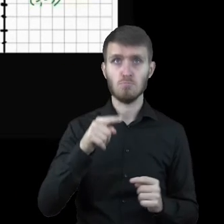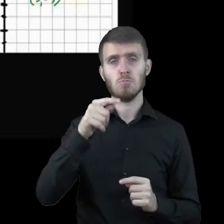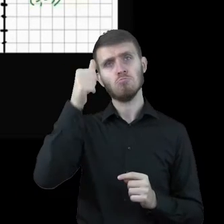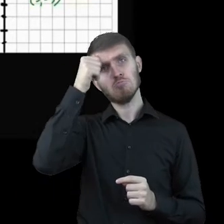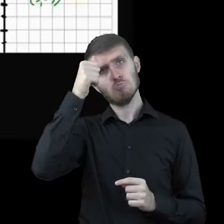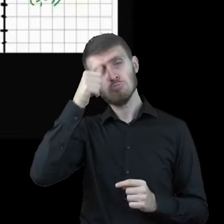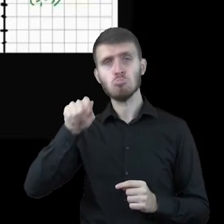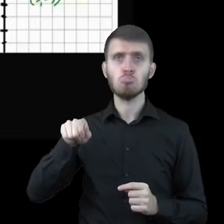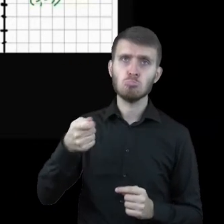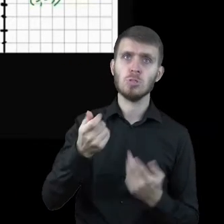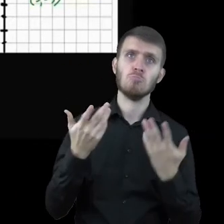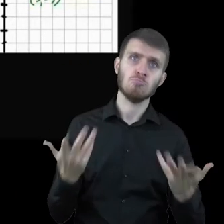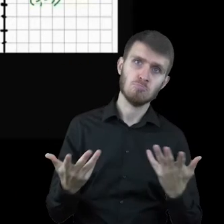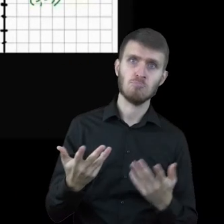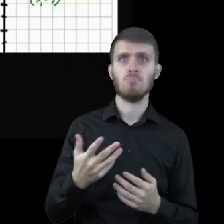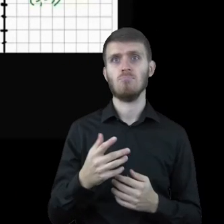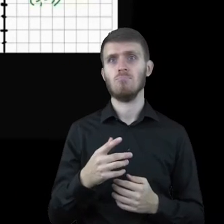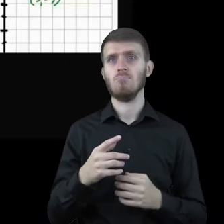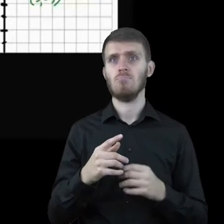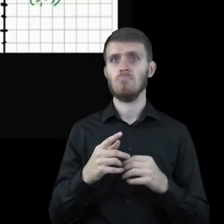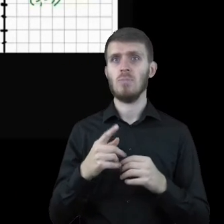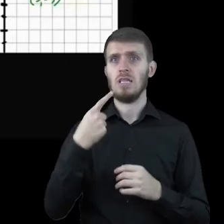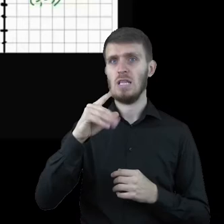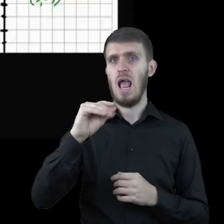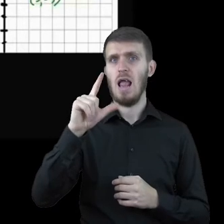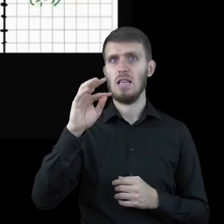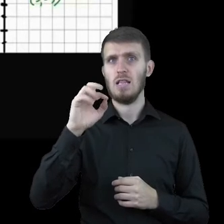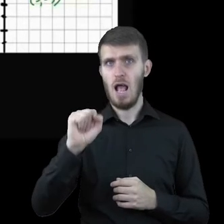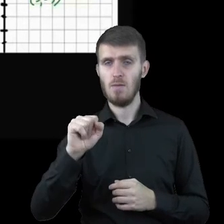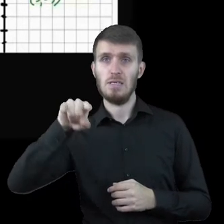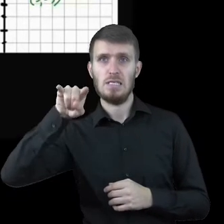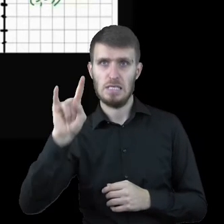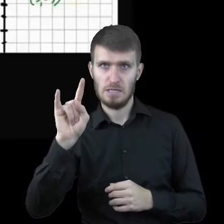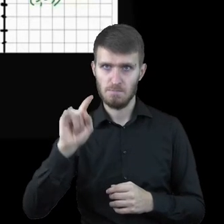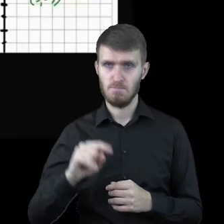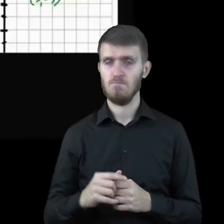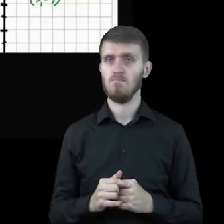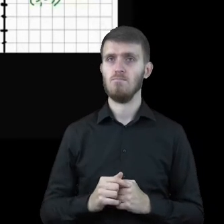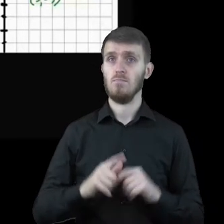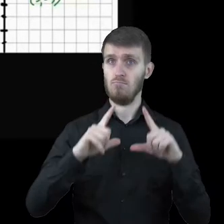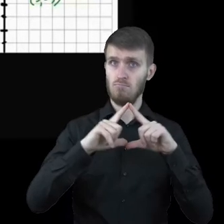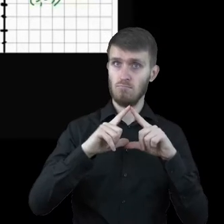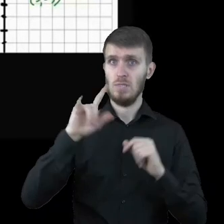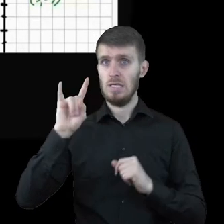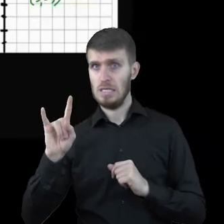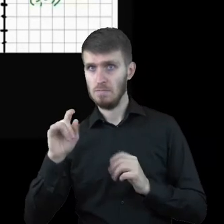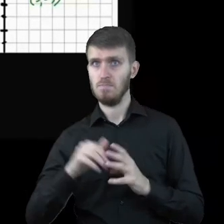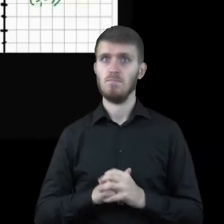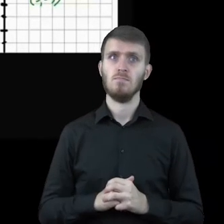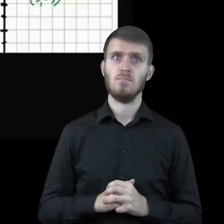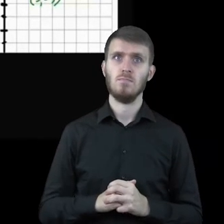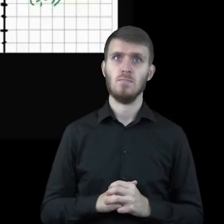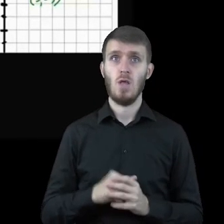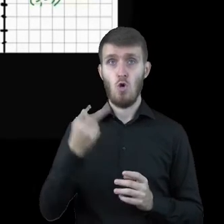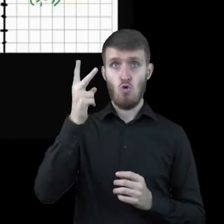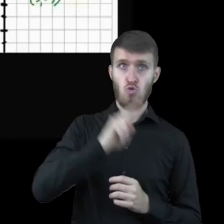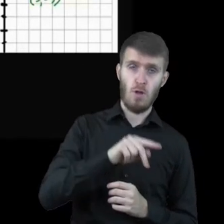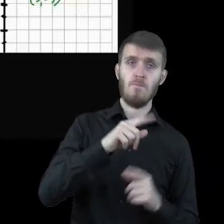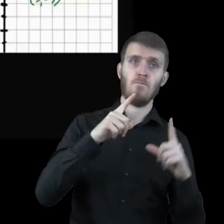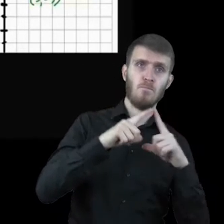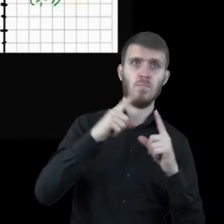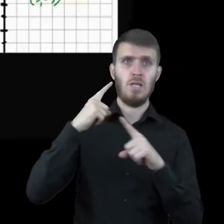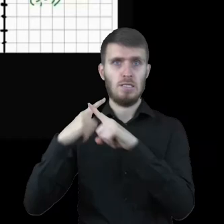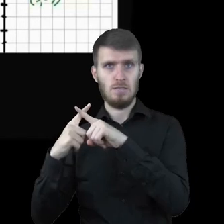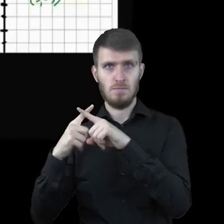musimy obliczyć długość tego odcinka. Może nazwijmy go delta Y. Długość tego odcinka